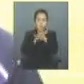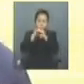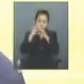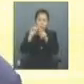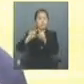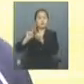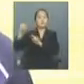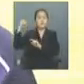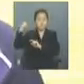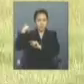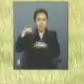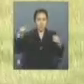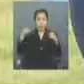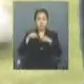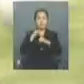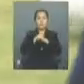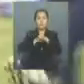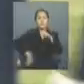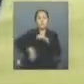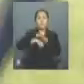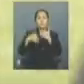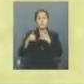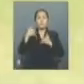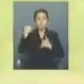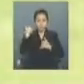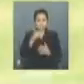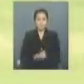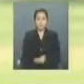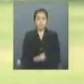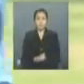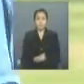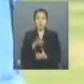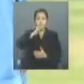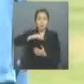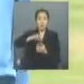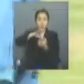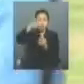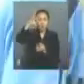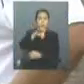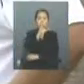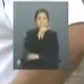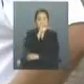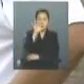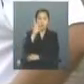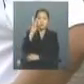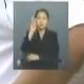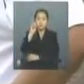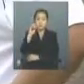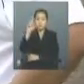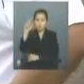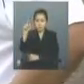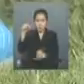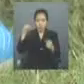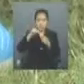างการมาเป็นนักฟุตบอล รูปร่างหน้าตาส่วนสูง171เซนติเมตรของธนีการที่คล้